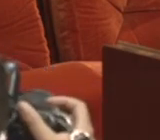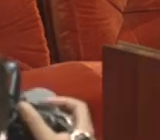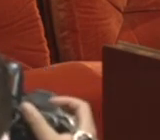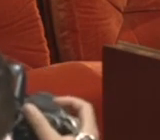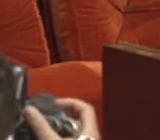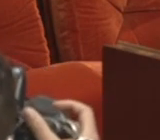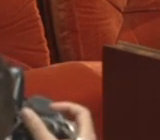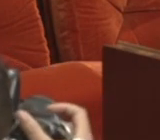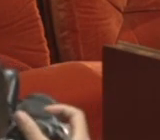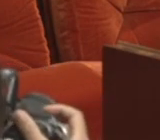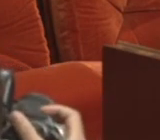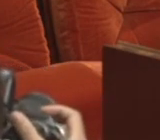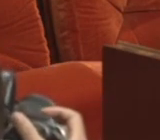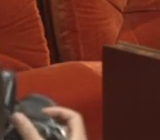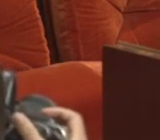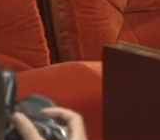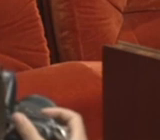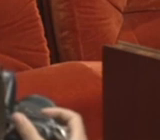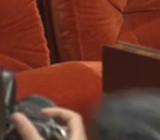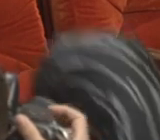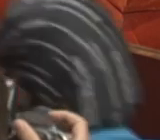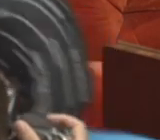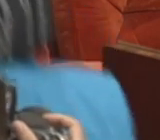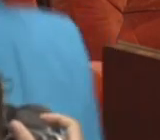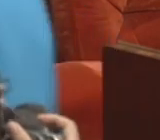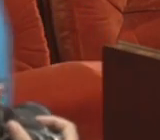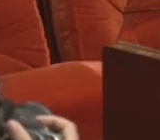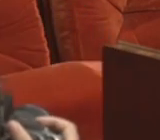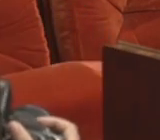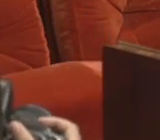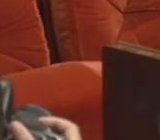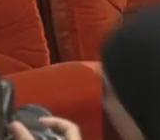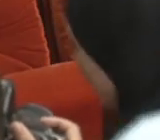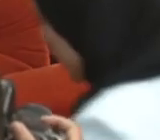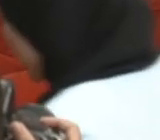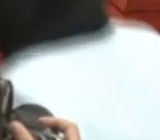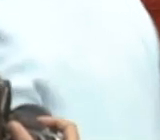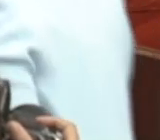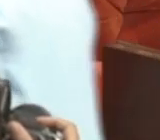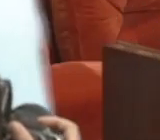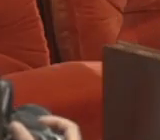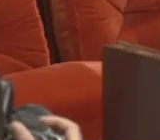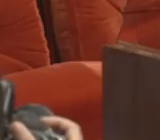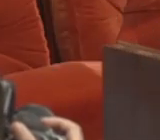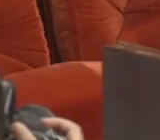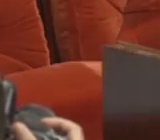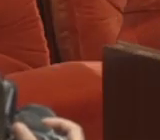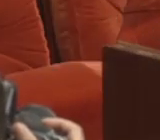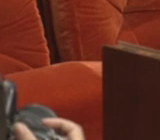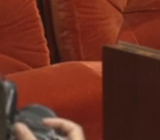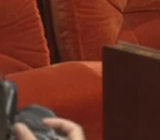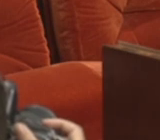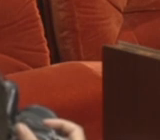وفي هذا الإطار قامت الوزارة بإصدار العديد من الدوريات الموجهة مسؤولين الوكالة الحضارية والمفتشيات